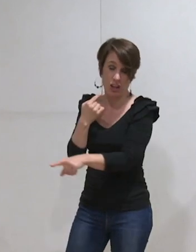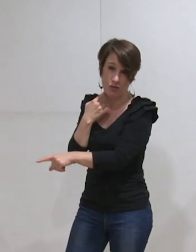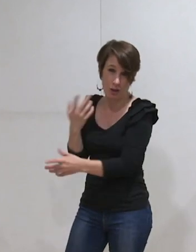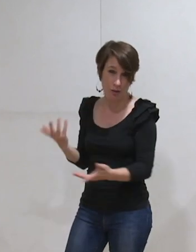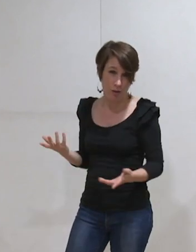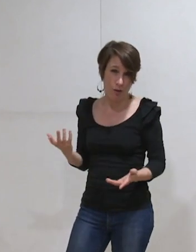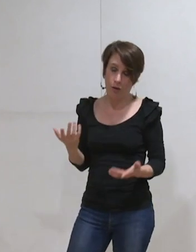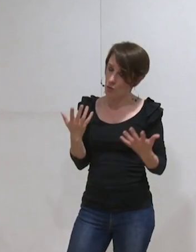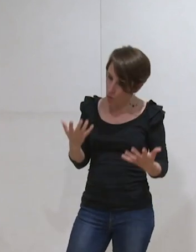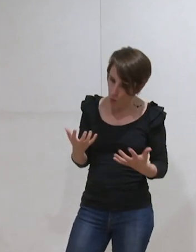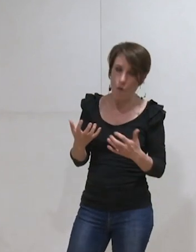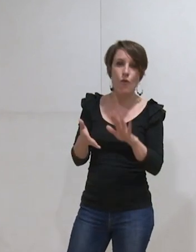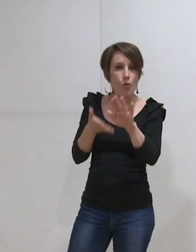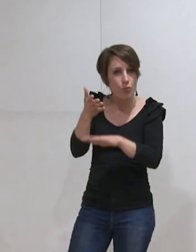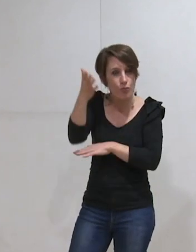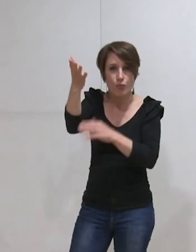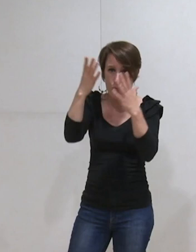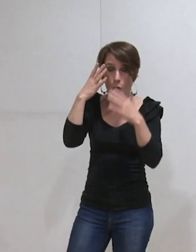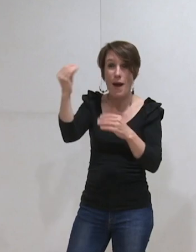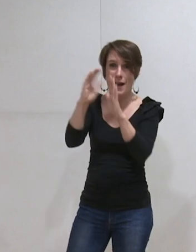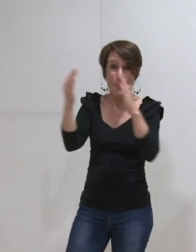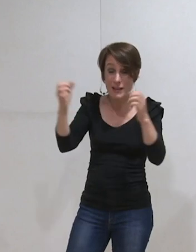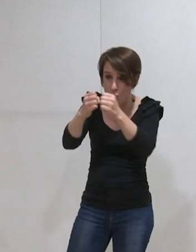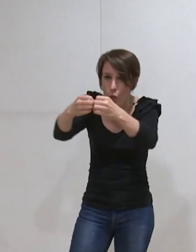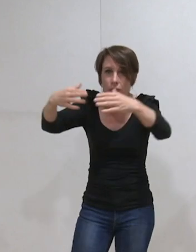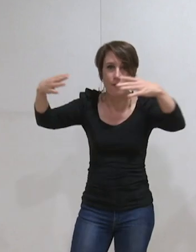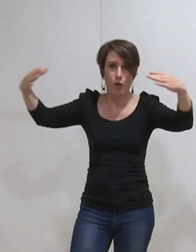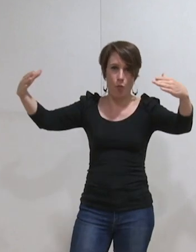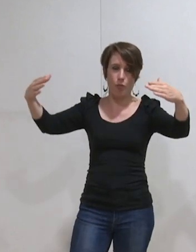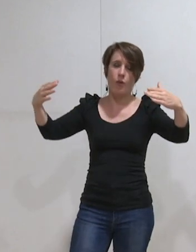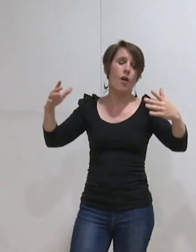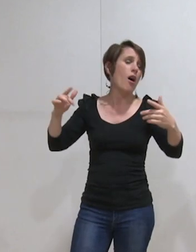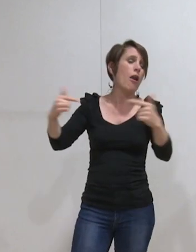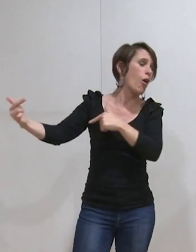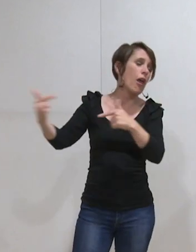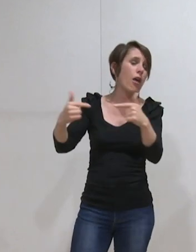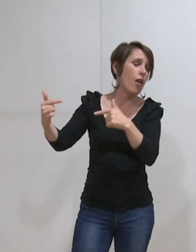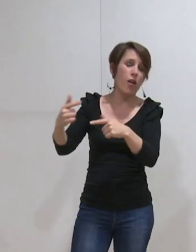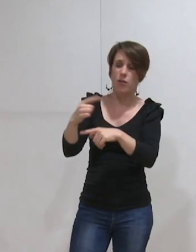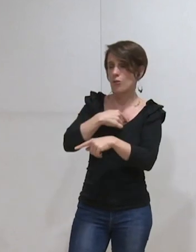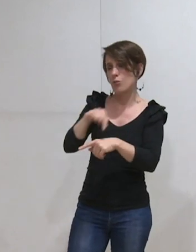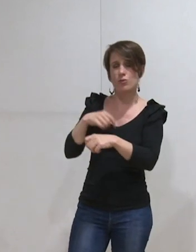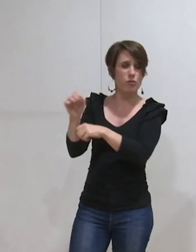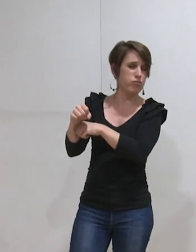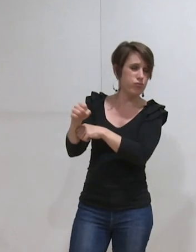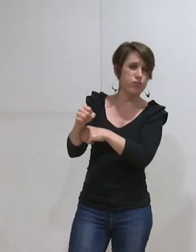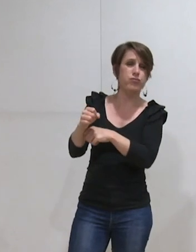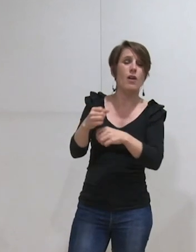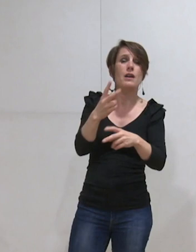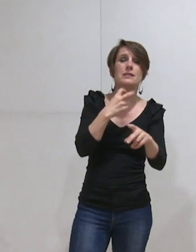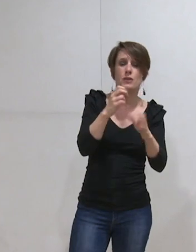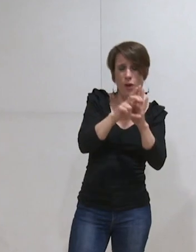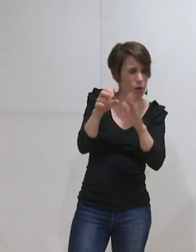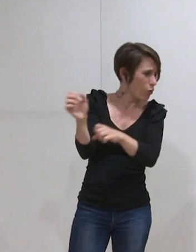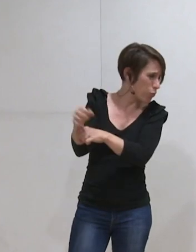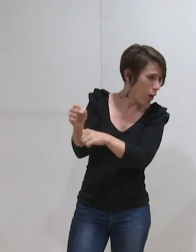péréniser mieux de développer alpexo c'est pourquoi loin des polémiques qui n'intéressent ni les Grenoblois ni le monde économique nous devons maintenant